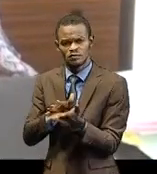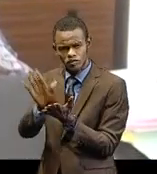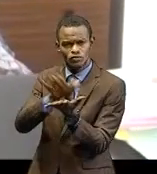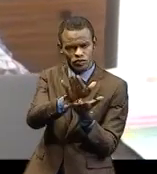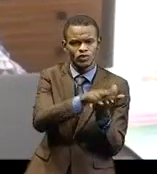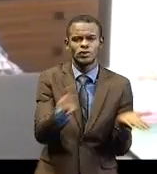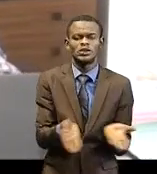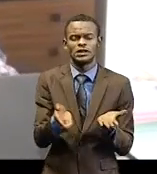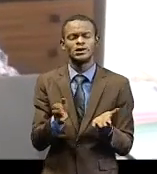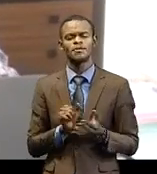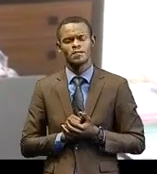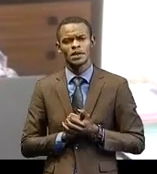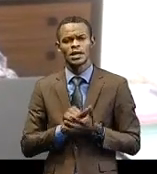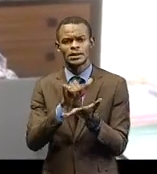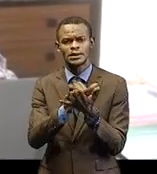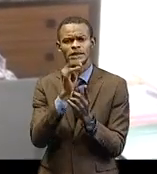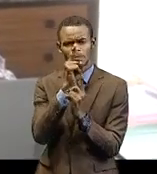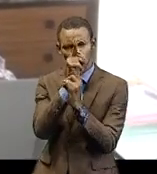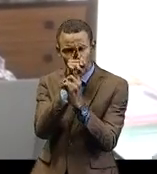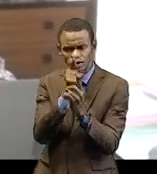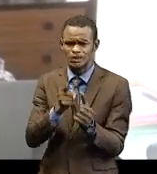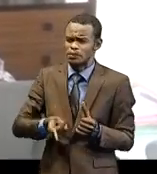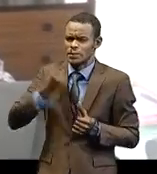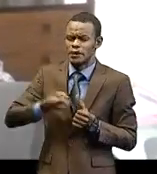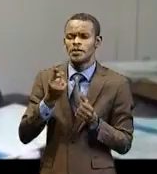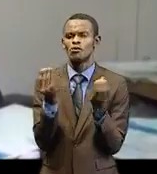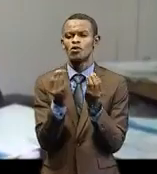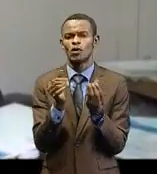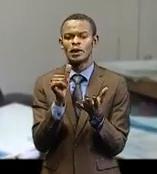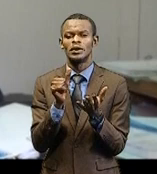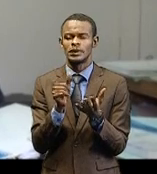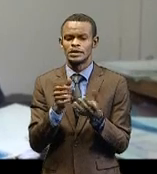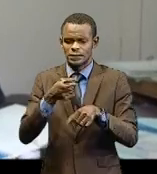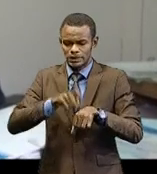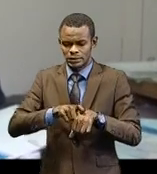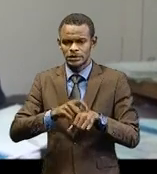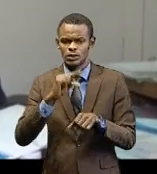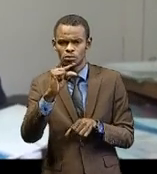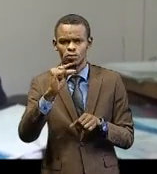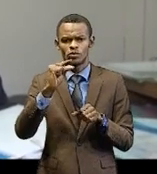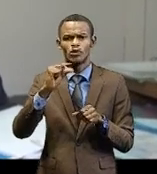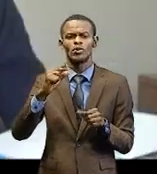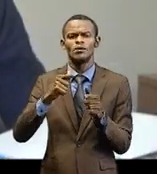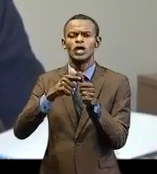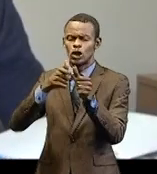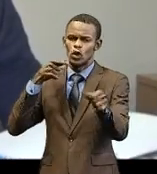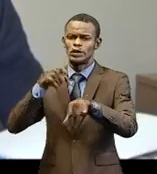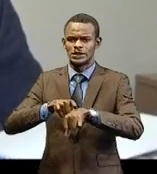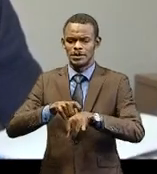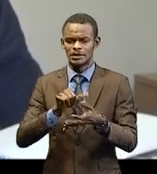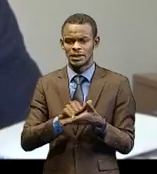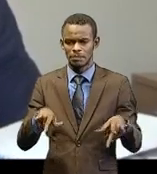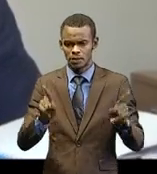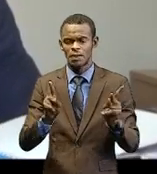Cette priorisation s'est justifiée par l'impact à court terme que comportent ces industries susceptibles de stabiliser